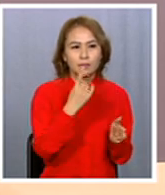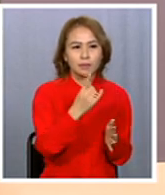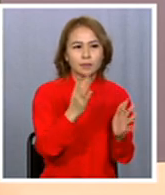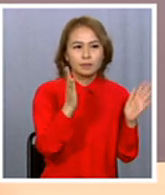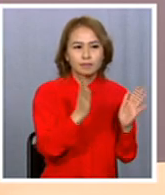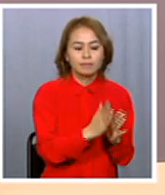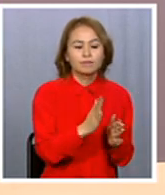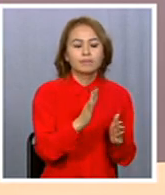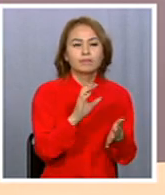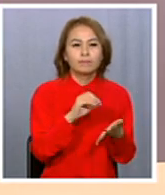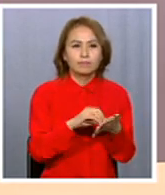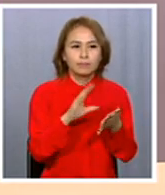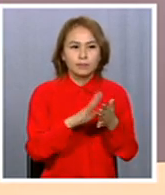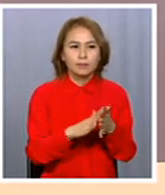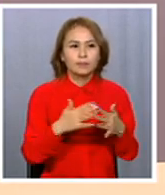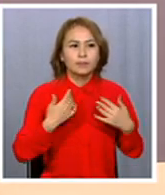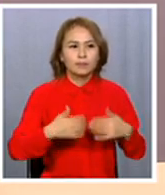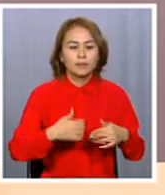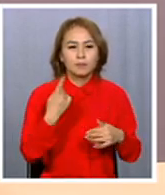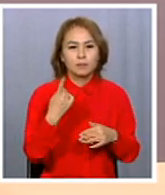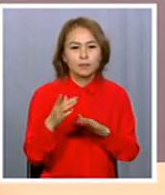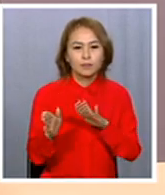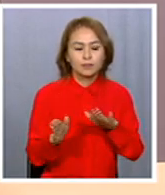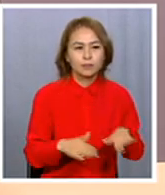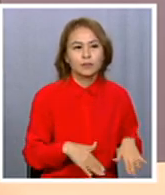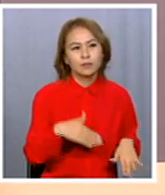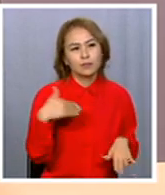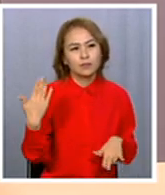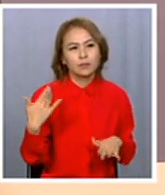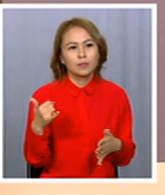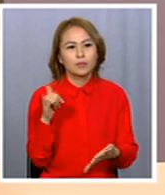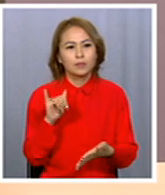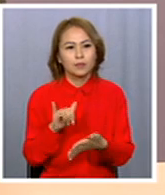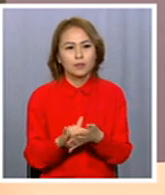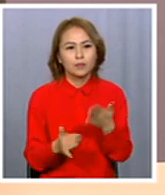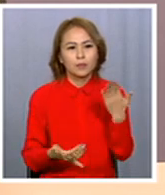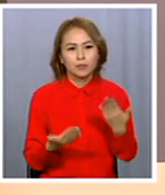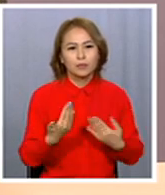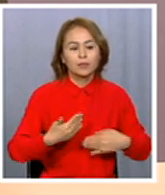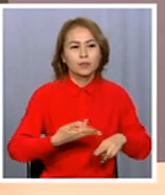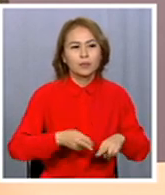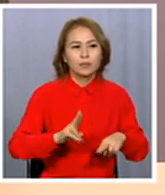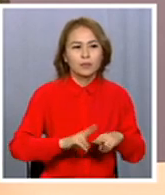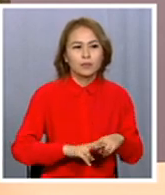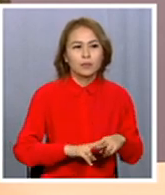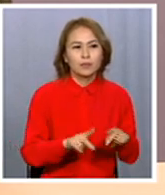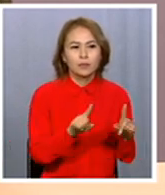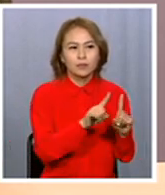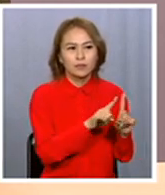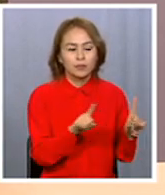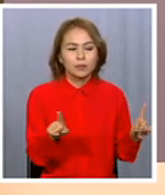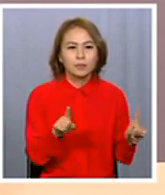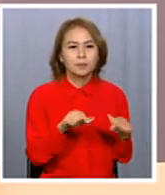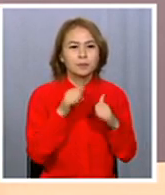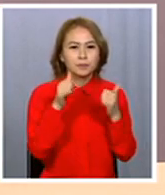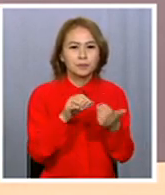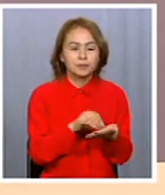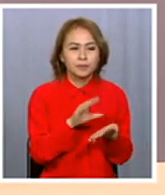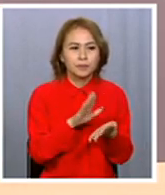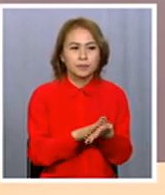болатын сандар бір санынан кейін оң жақта орналасатын болғандықтан көлбеу сызықпен белгілеп